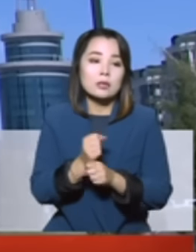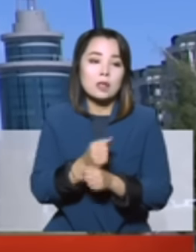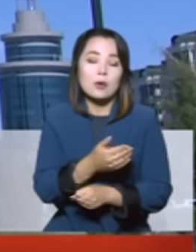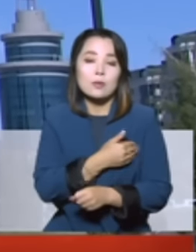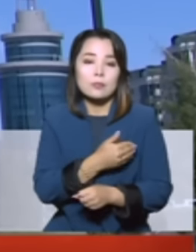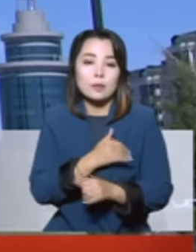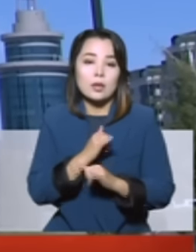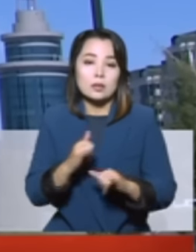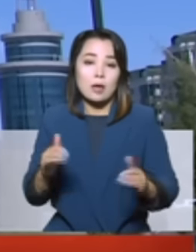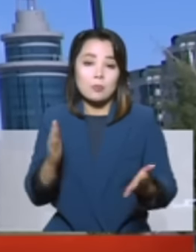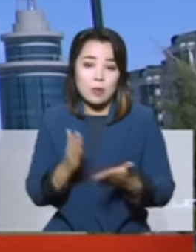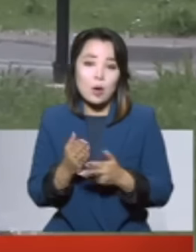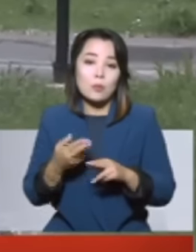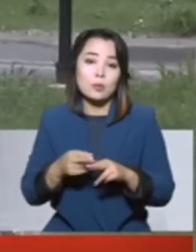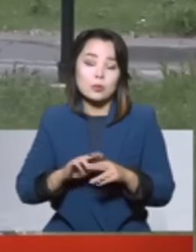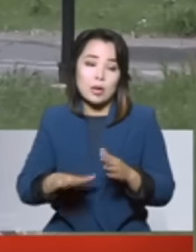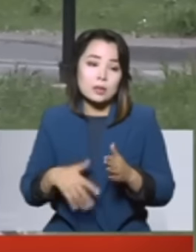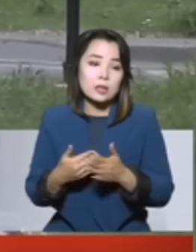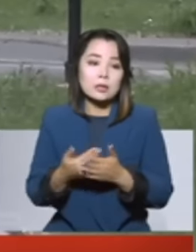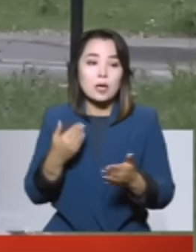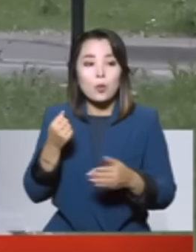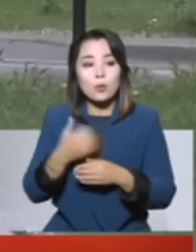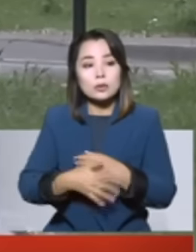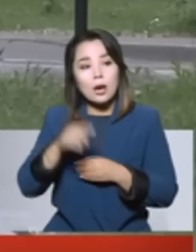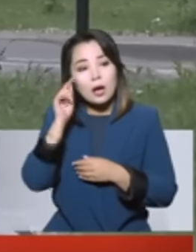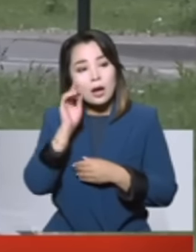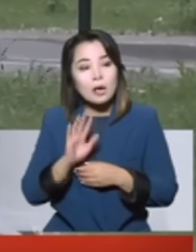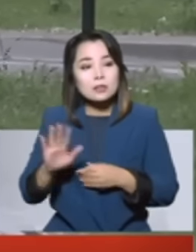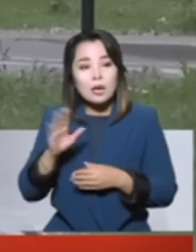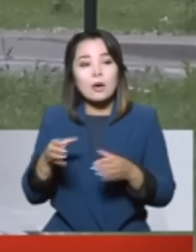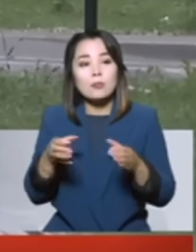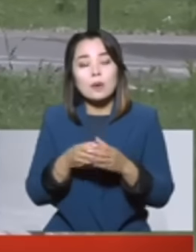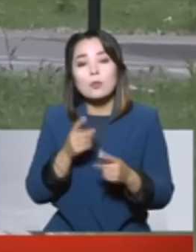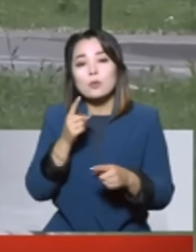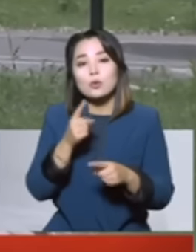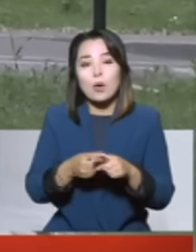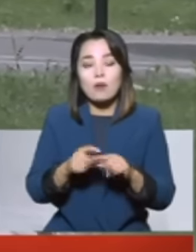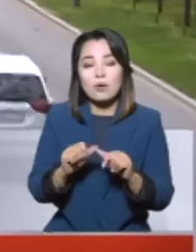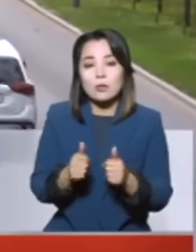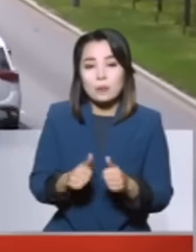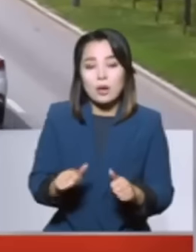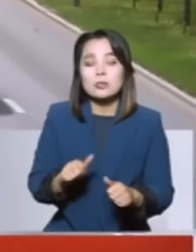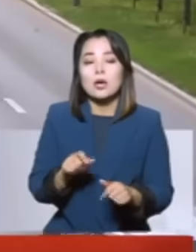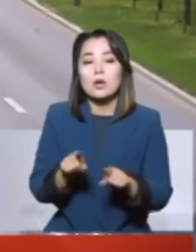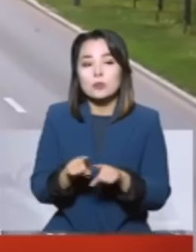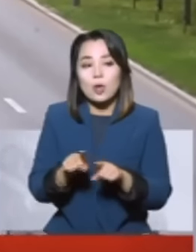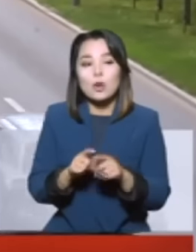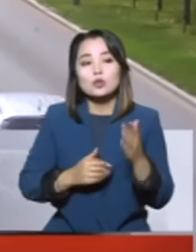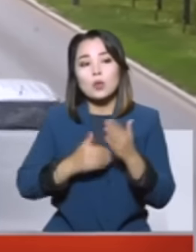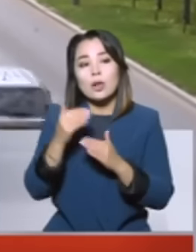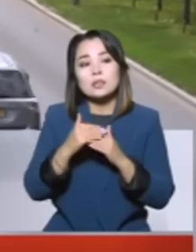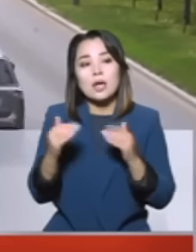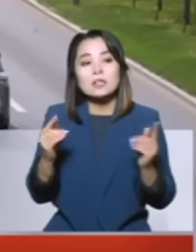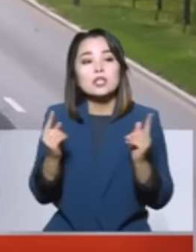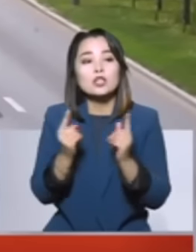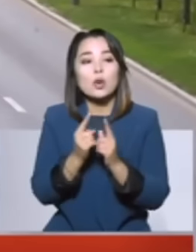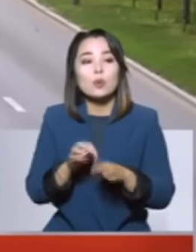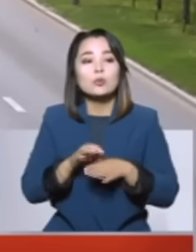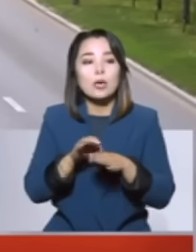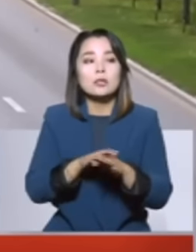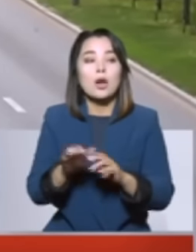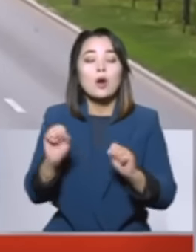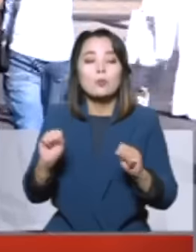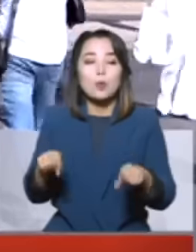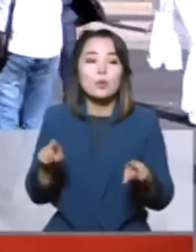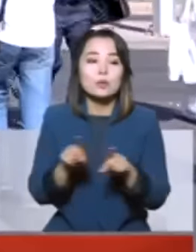қатары артып келеді. Бүгінге дейін Орталық Азия плюс форматында 9 саммит және жоғары деңгейдегі кездесу өткен. Біз мұндай